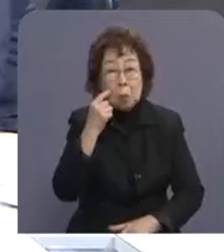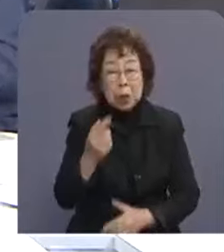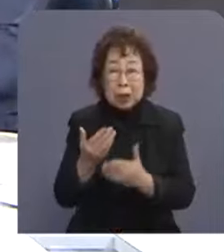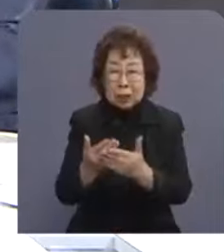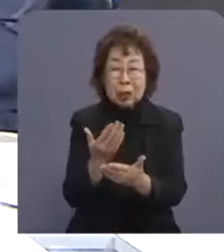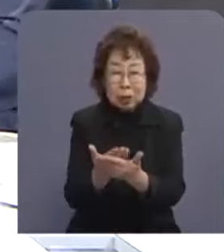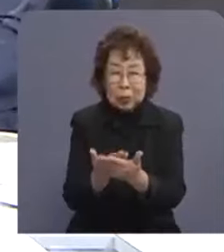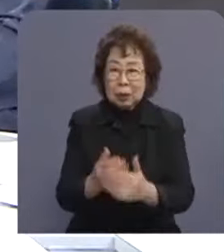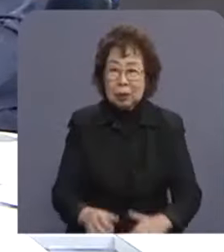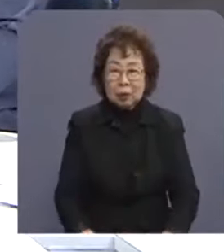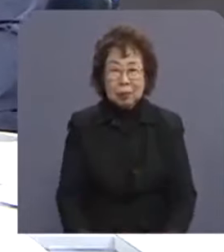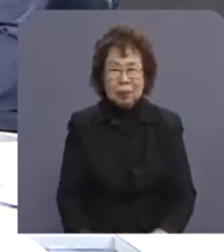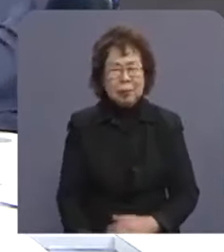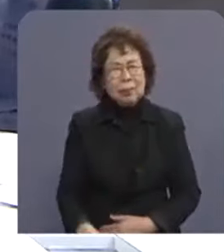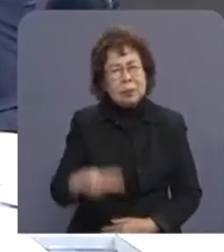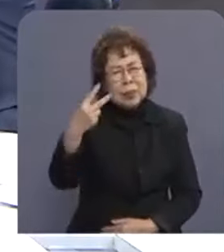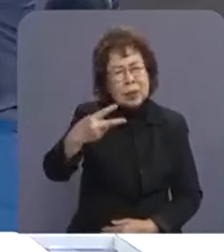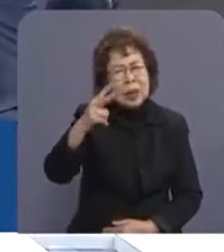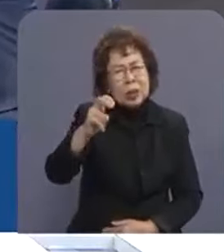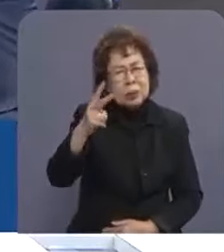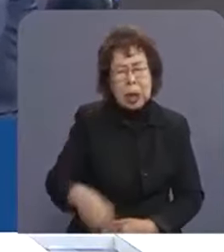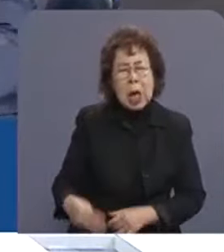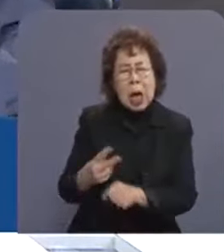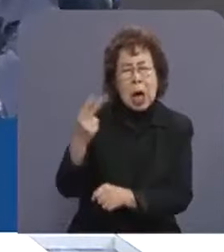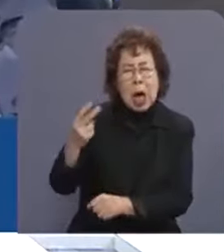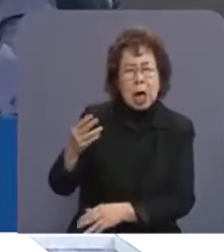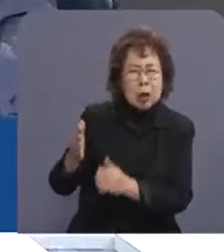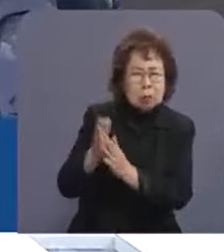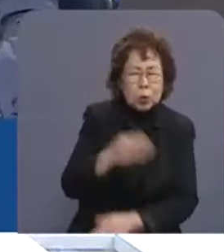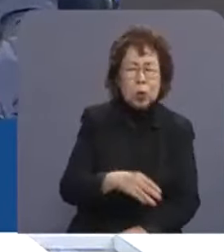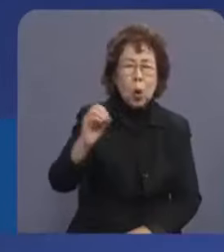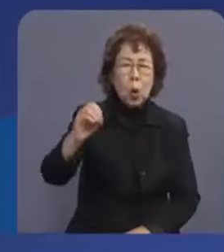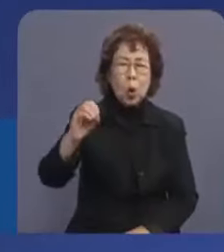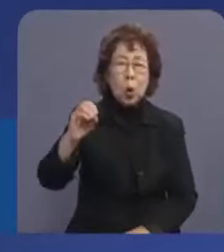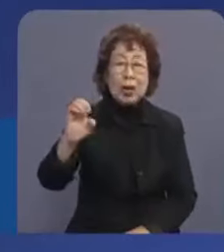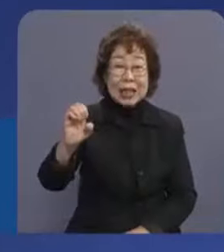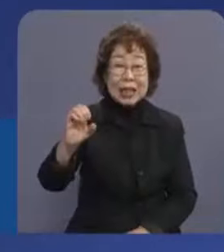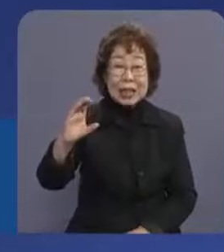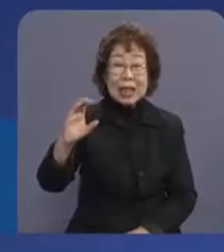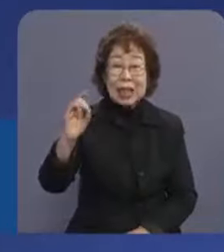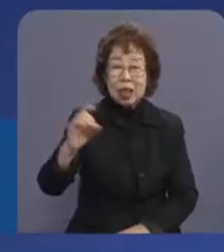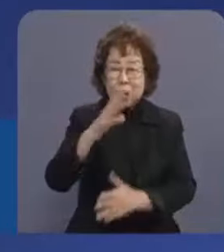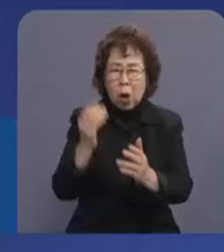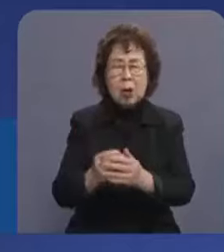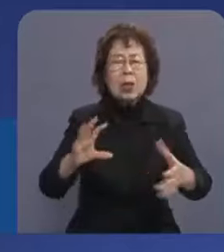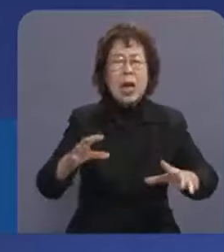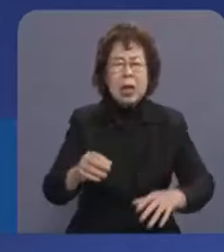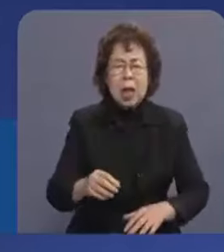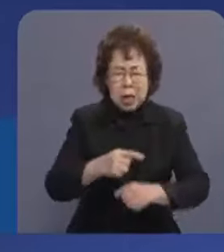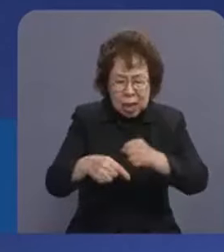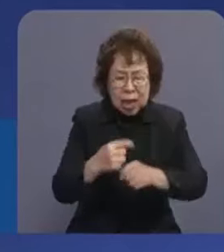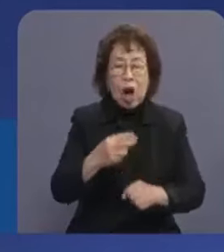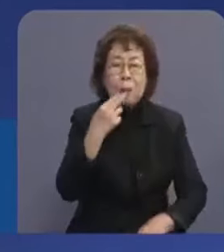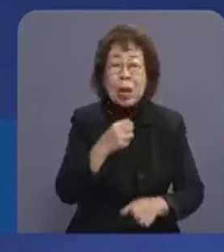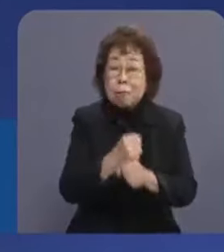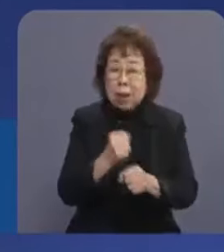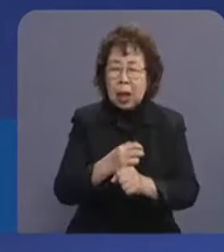볼까요네 2022년 이죠 경제개발 협력기구 OECD 보고에 따르면요 전세계 간 플라스틱